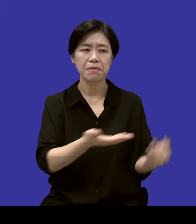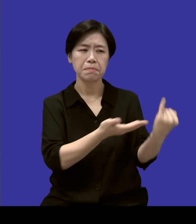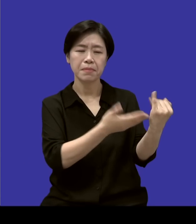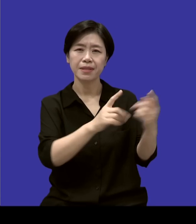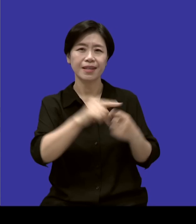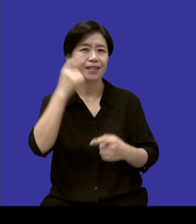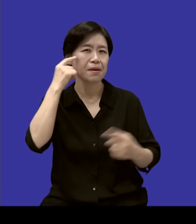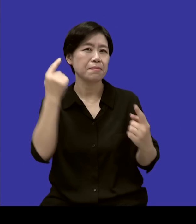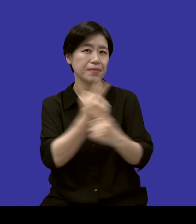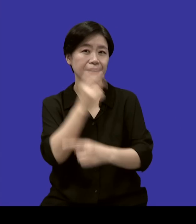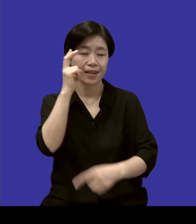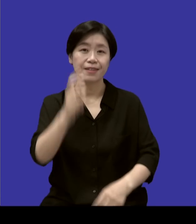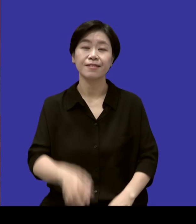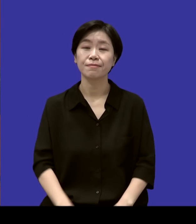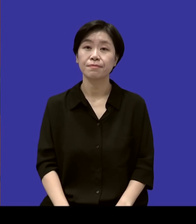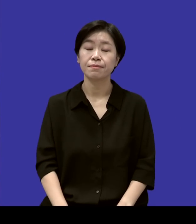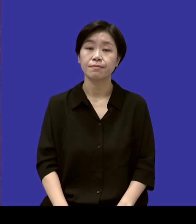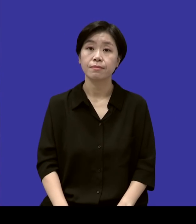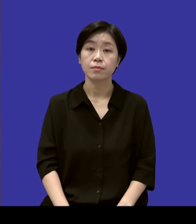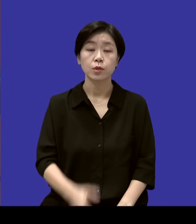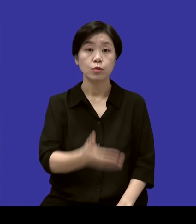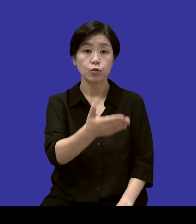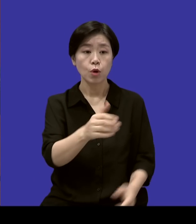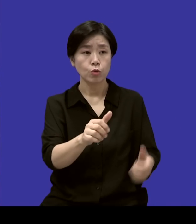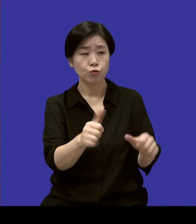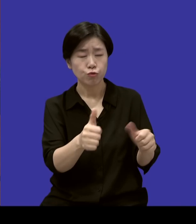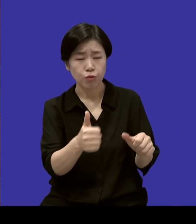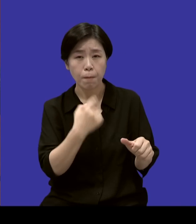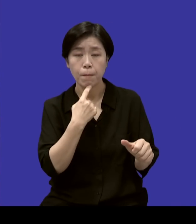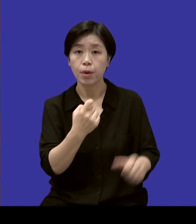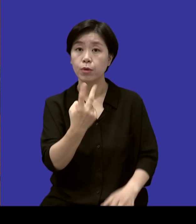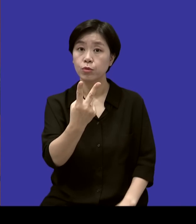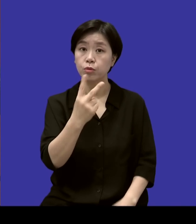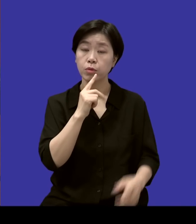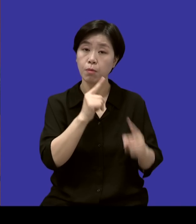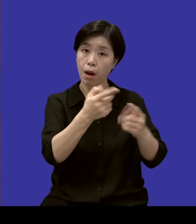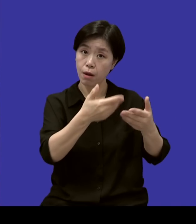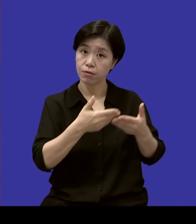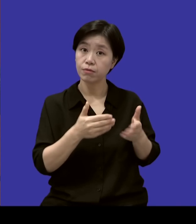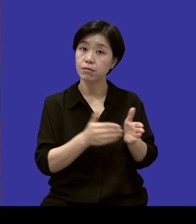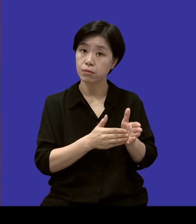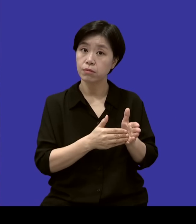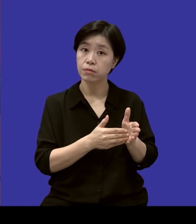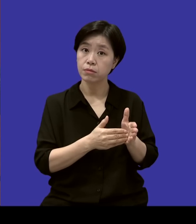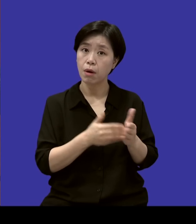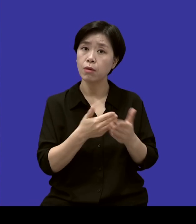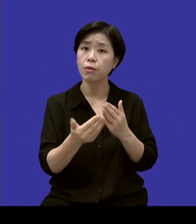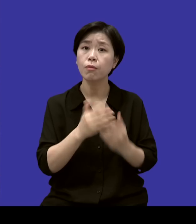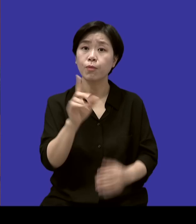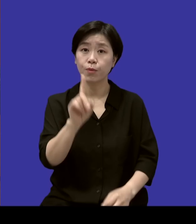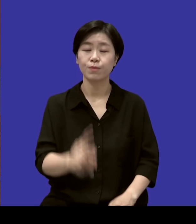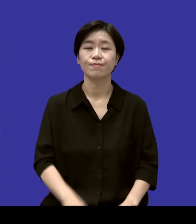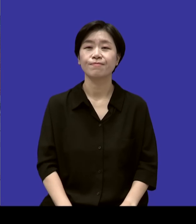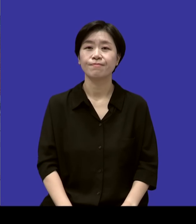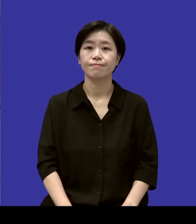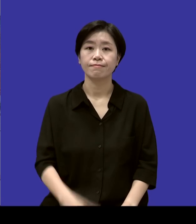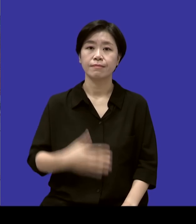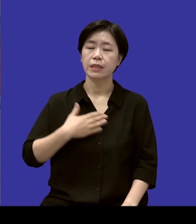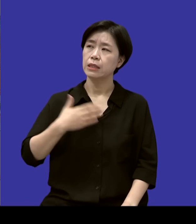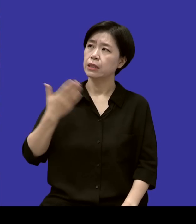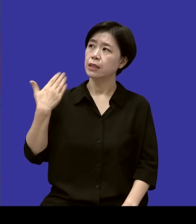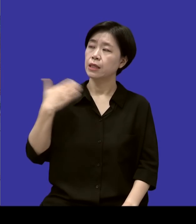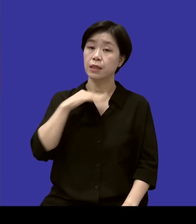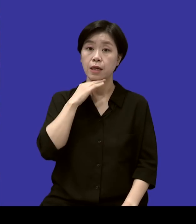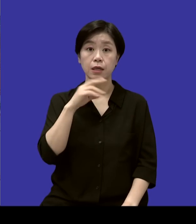같아요. 감사해요. 아까 오프닝에서 뭐 죽을 고비를 아까 뭐 2번 넘기셨다는 소개를 했는데 어떤 일이 있으셨던 거예요? 제가 한